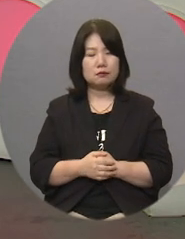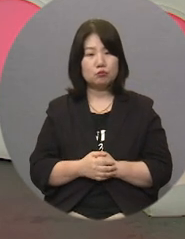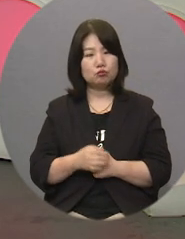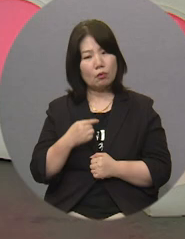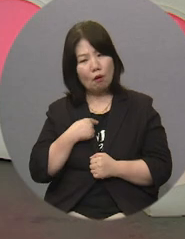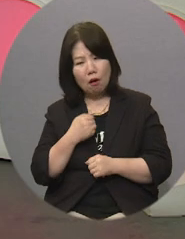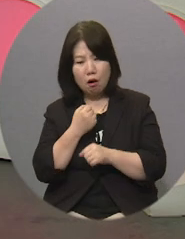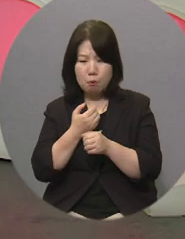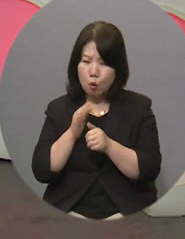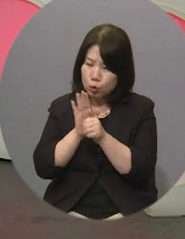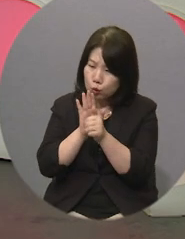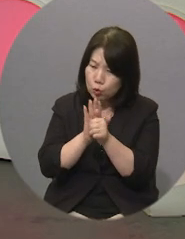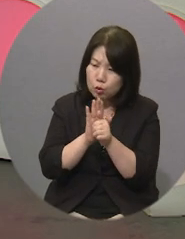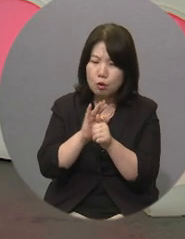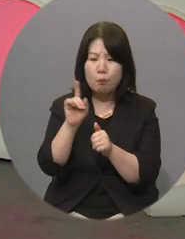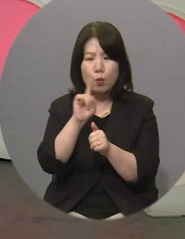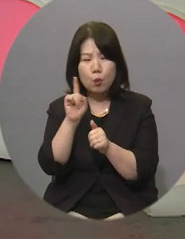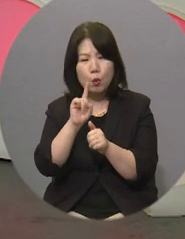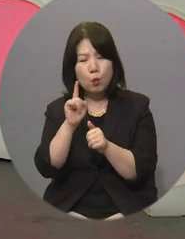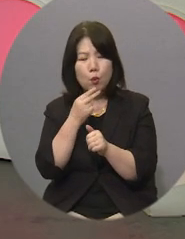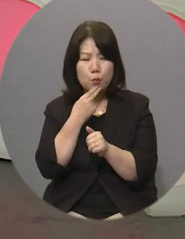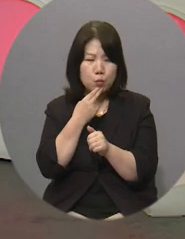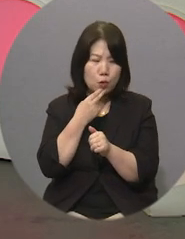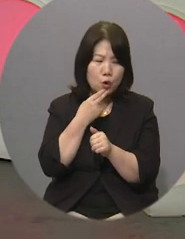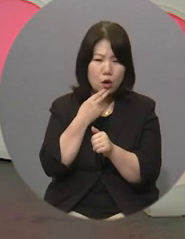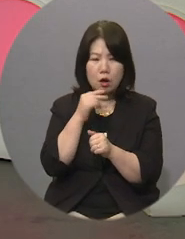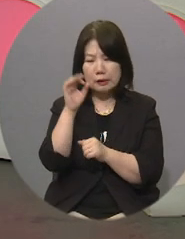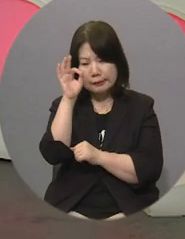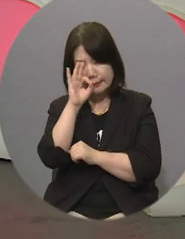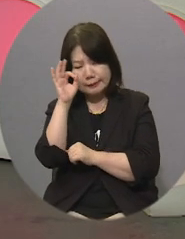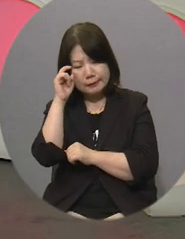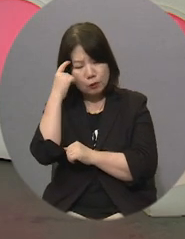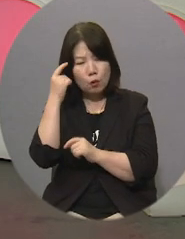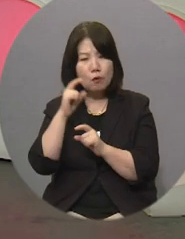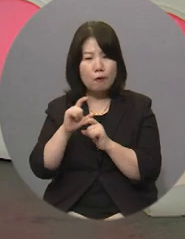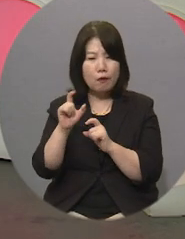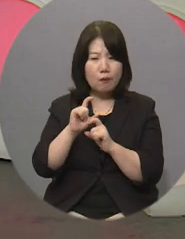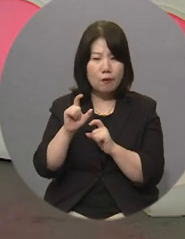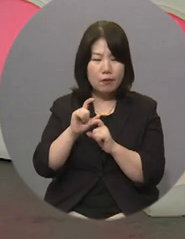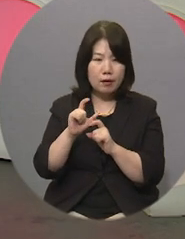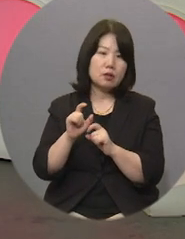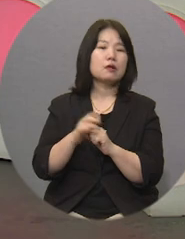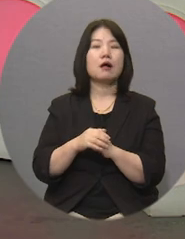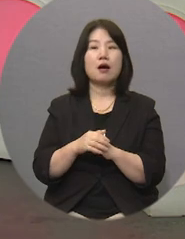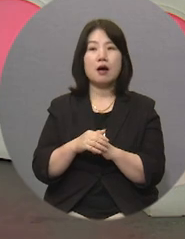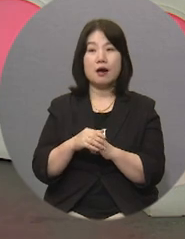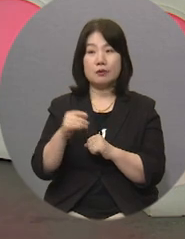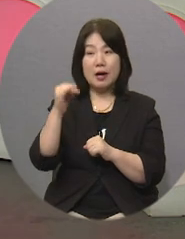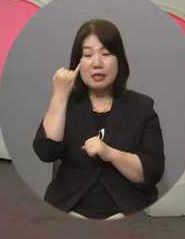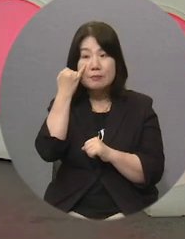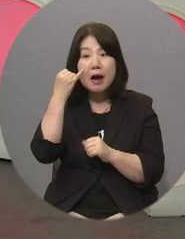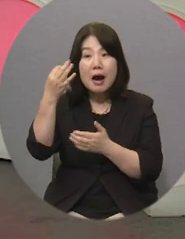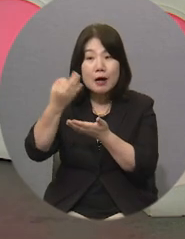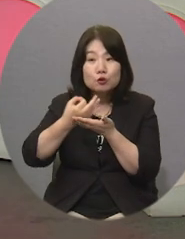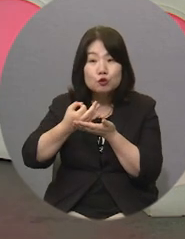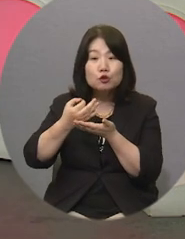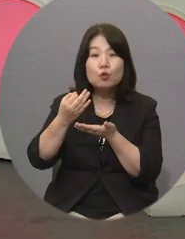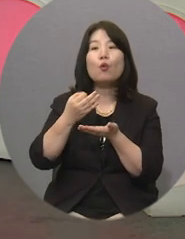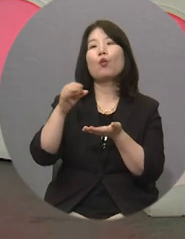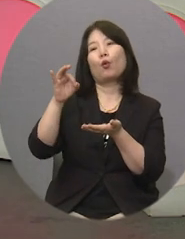내가 할 수 있는 일이 없을까 하는 생각을 하며 저는 그동안 이모에게 받은